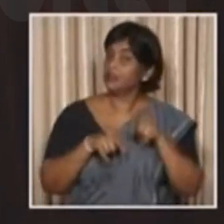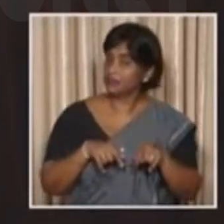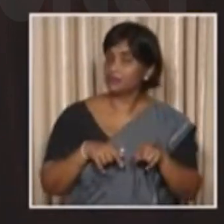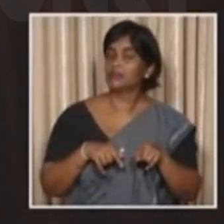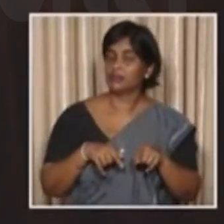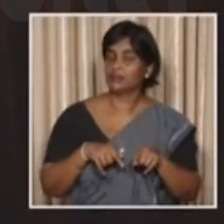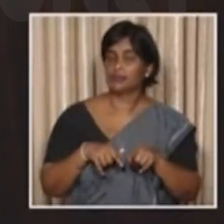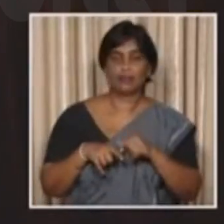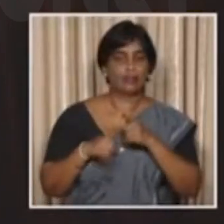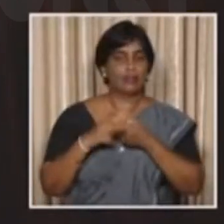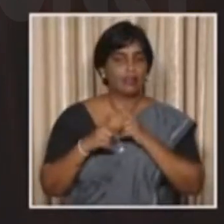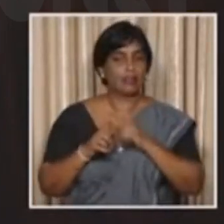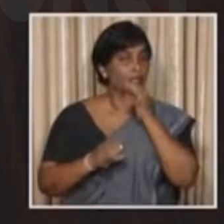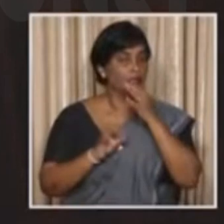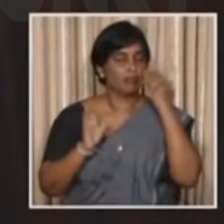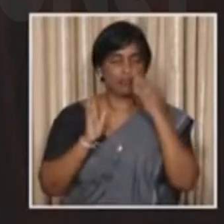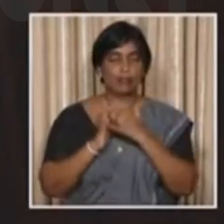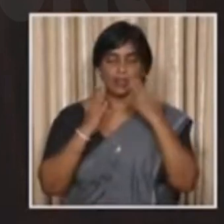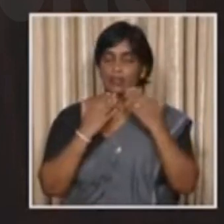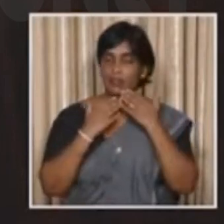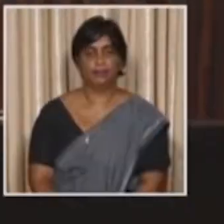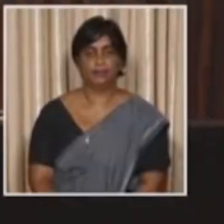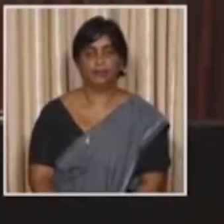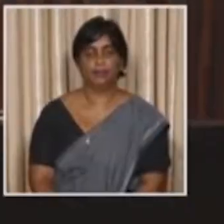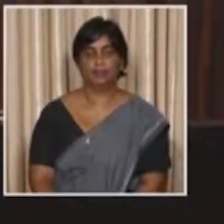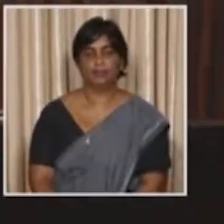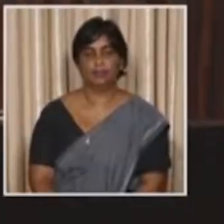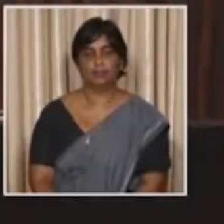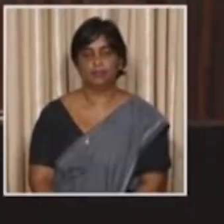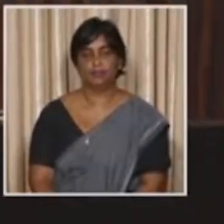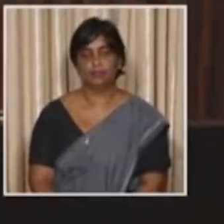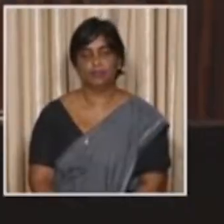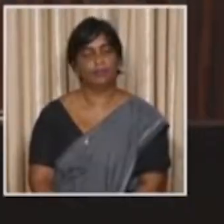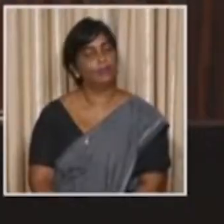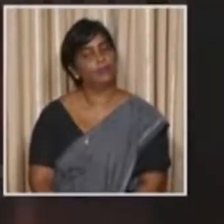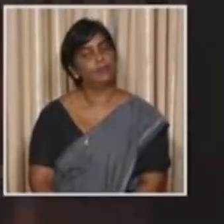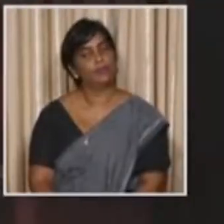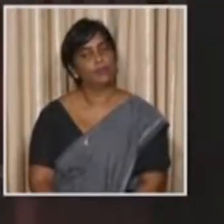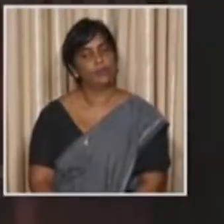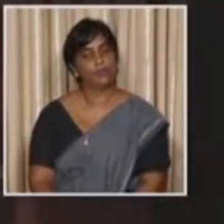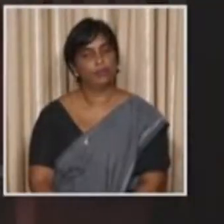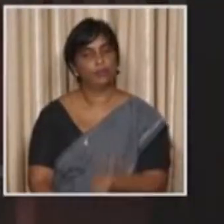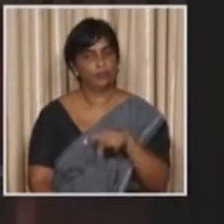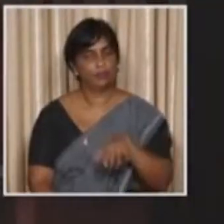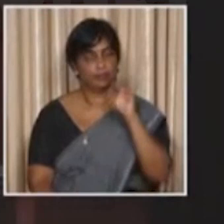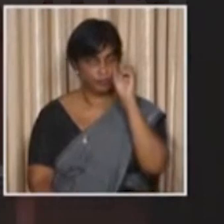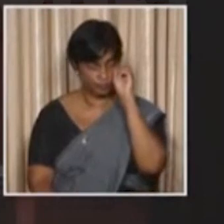තමයි මේ උපමා කතාවෙන් ඉගෙන ගත්තේ බොහොමත් මුස්තුයි කතානායකතුමා ඔබතුමාද